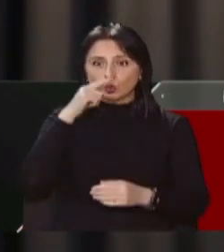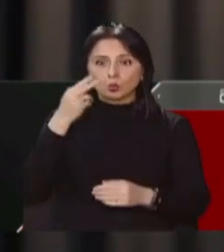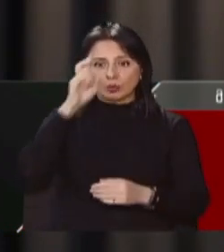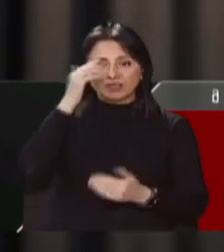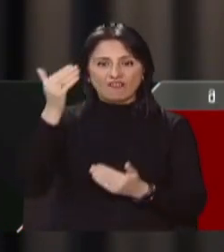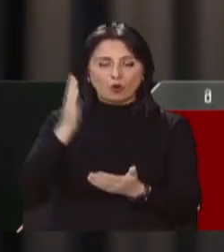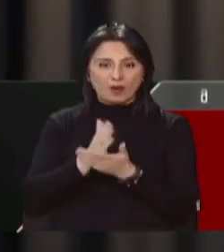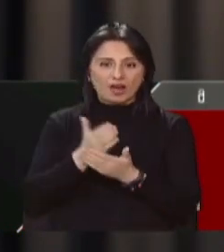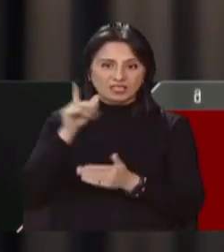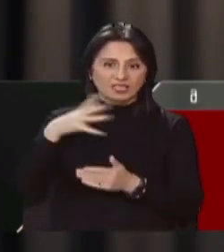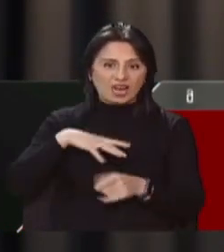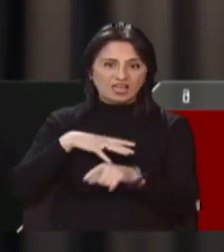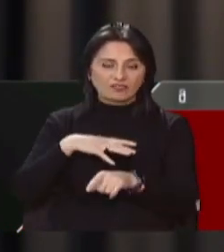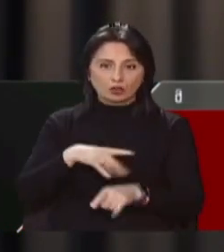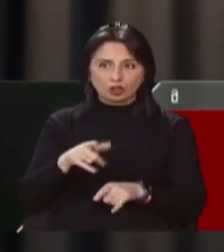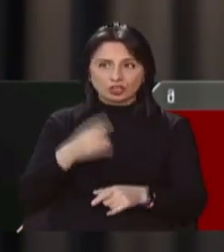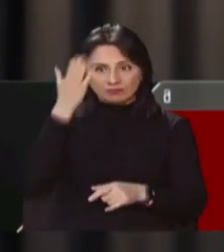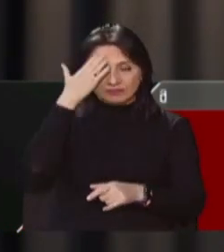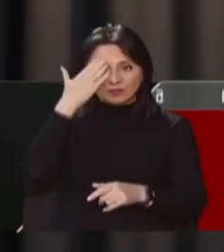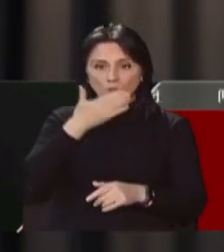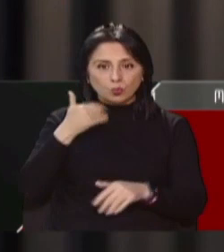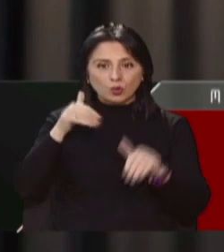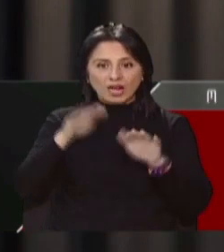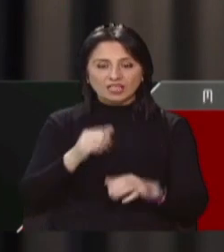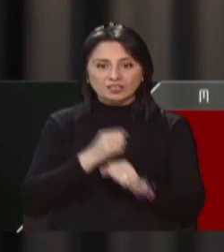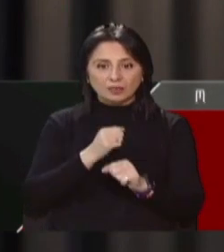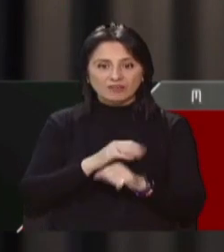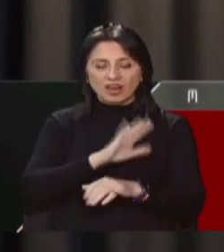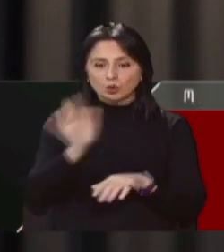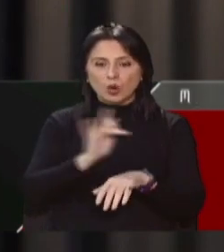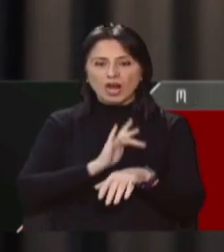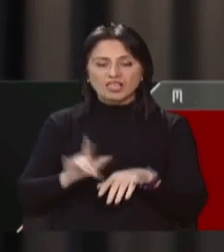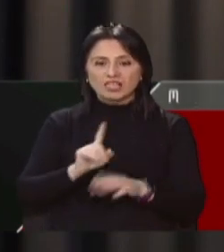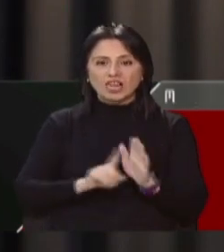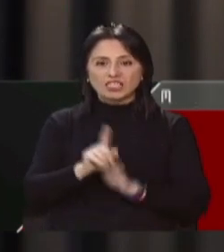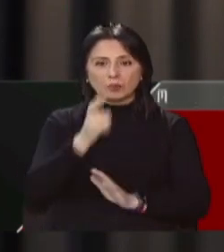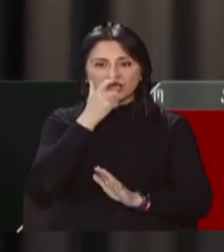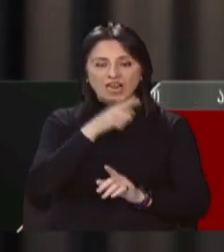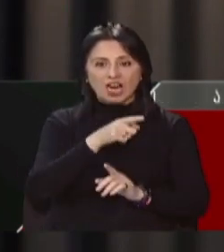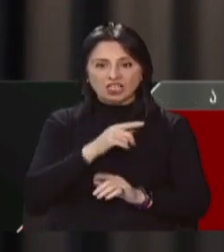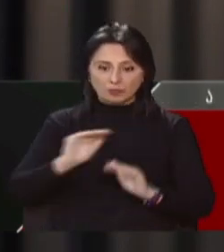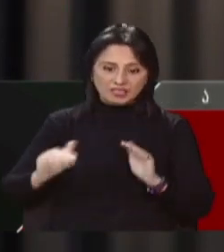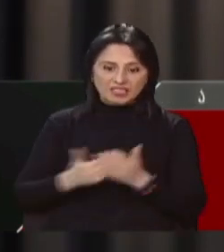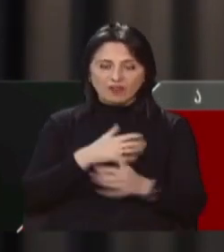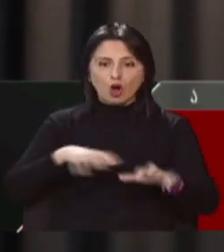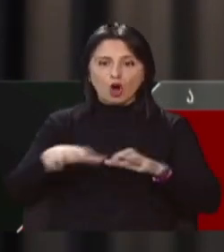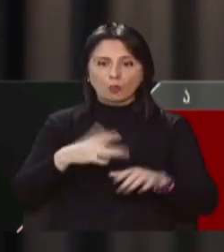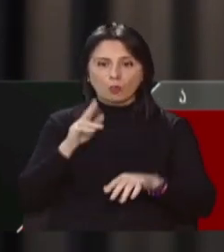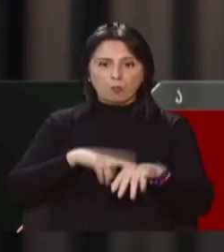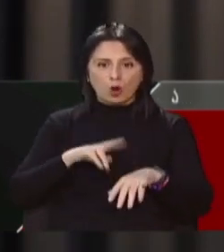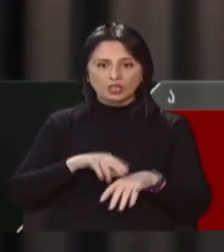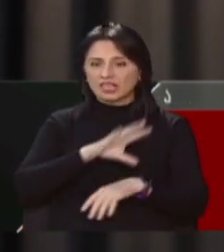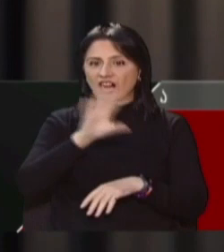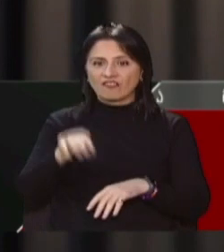მთავრობის გათვალისწინებით, რომელსაც არ აქვს უნარი მიიღოს გადაწყვეტილებები და გაანადგურა ყველაფერი, რაც შექმნა სააკაშვილმა. ხელახლა კორუმპირებული პოლიცია,